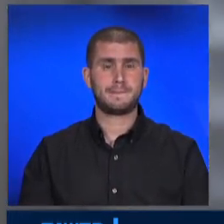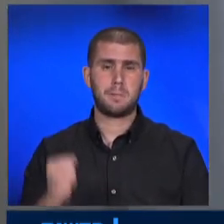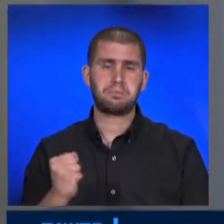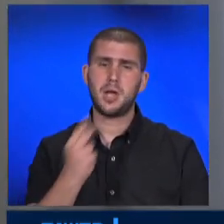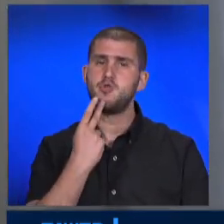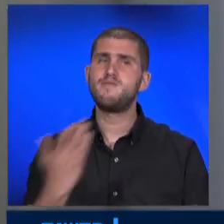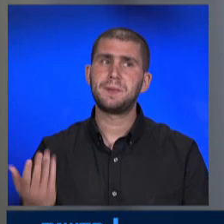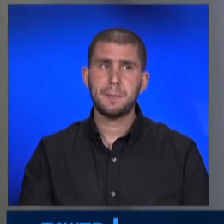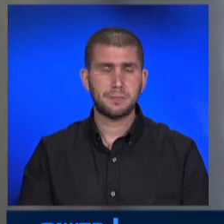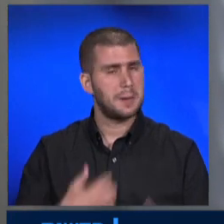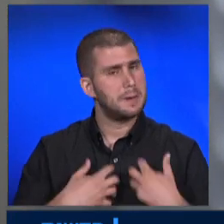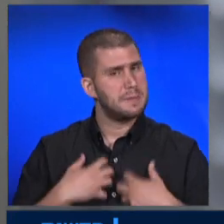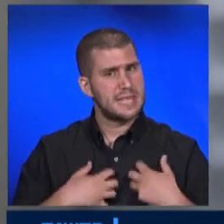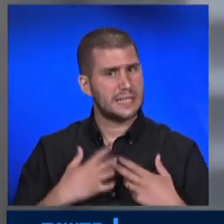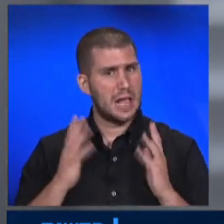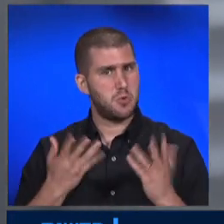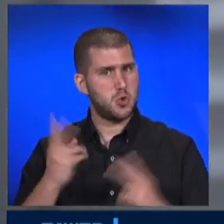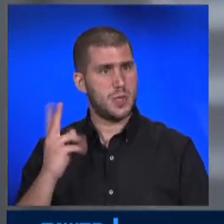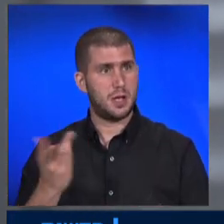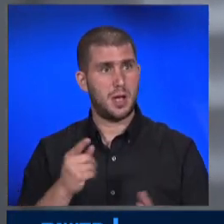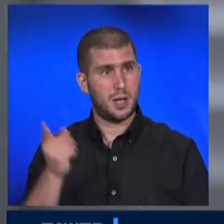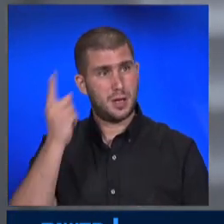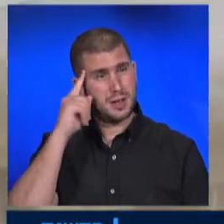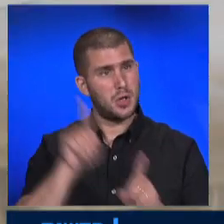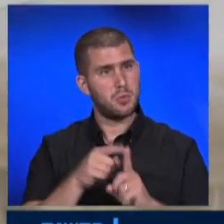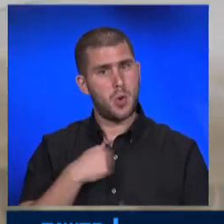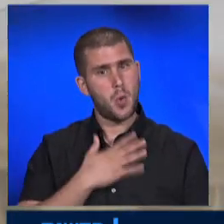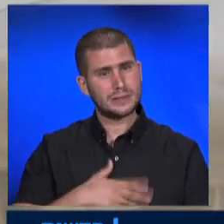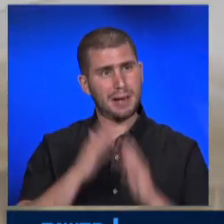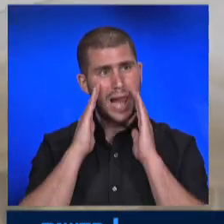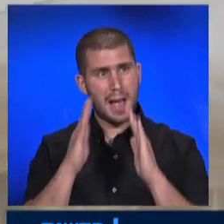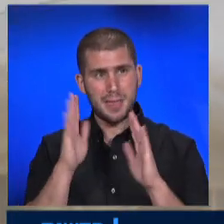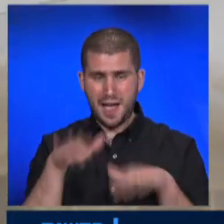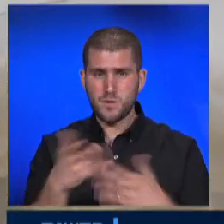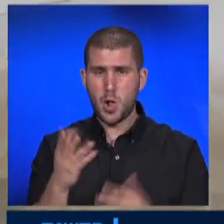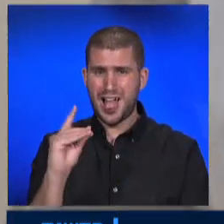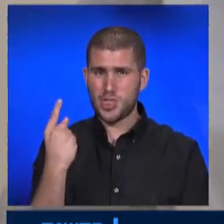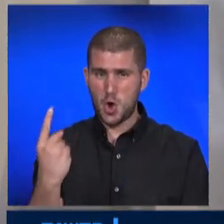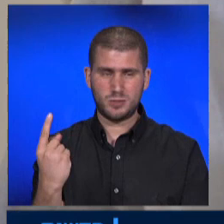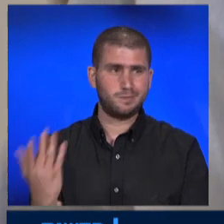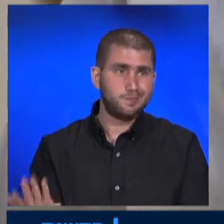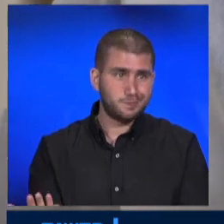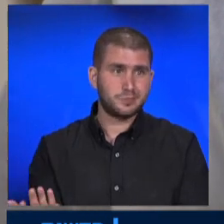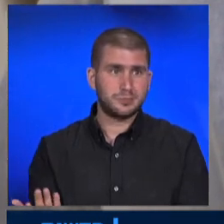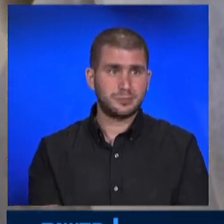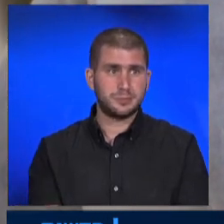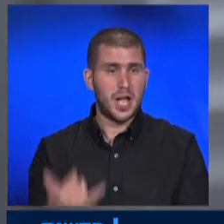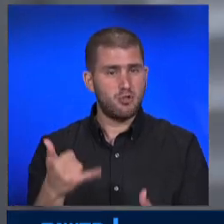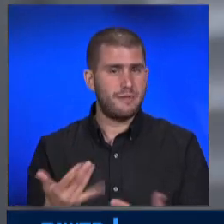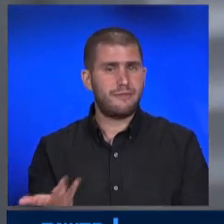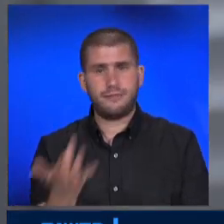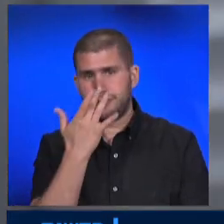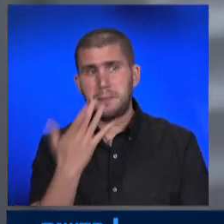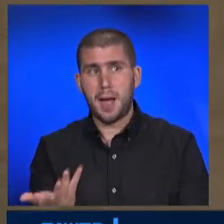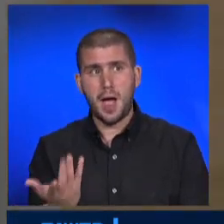וזהו. מתסכל, עוד יותר. כאילו, את יודעת, אם היה לי איזשהו רצון להאמין לאותו דרור, אז עכשיו מה? אז